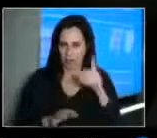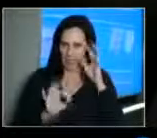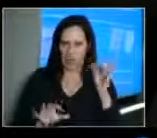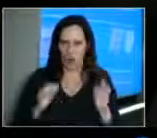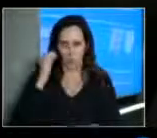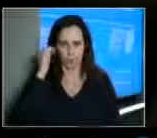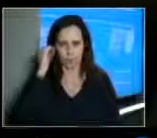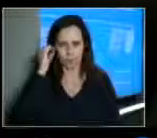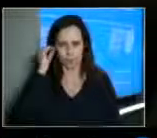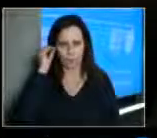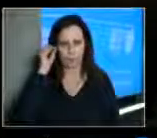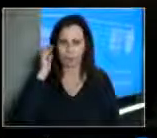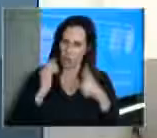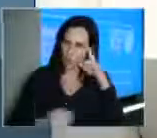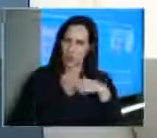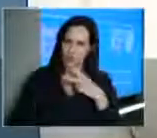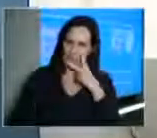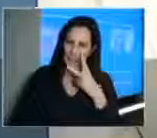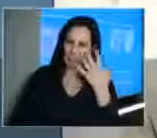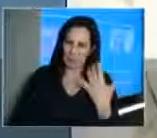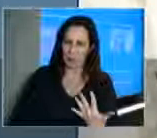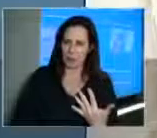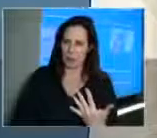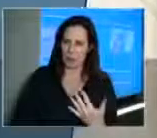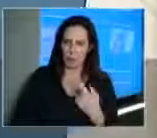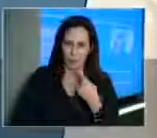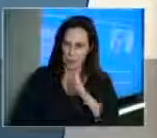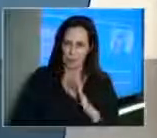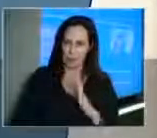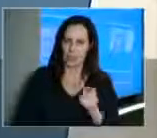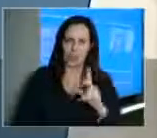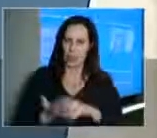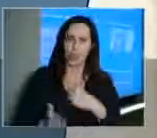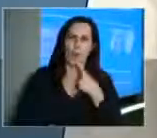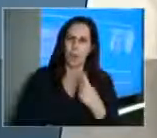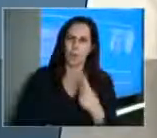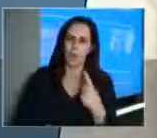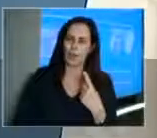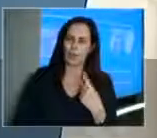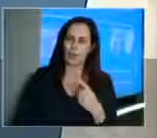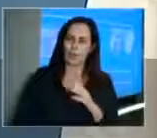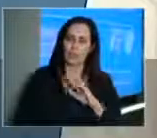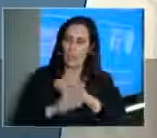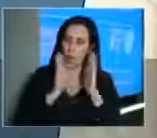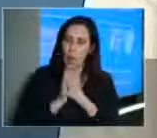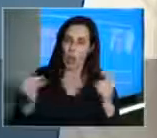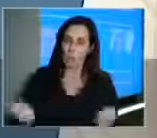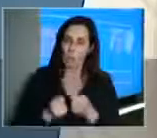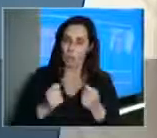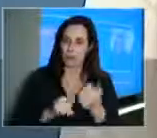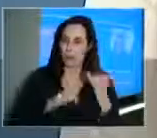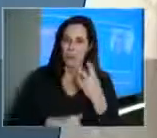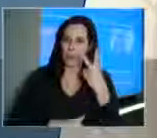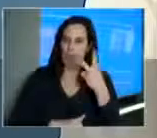היגיון. גם את יודעת, אני הסתכלתי על המספרים, הם טוענים, זה לא נכון, אבל הם טוענים שכל הקמפיין הזה הביא